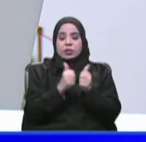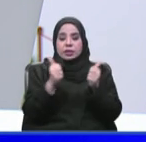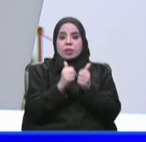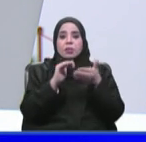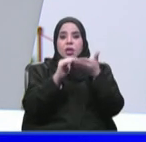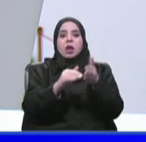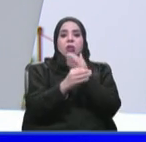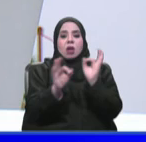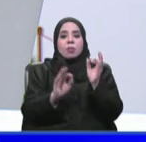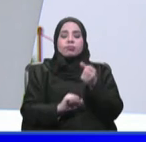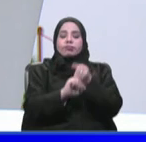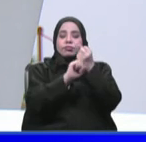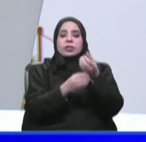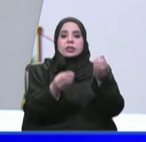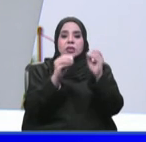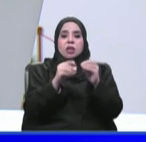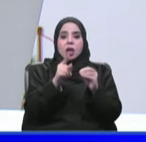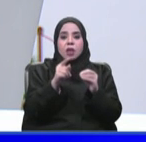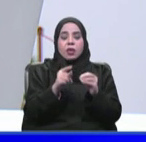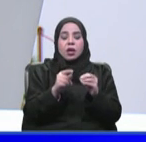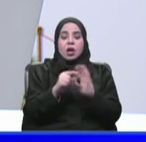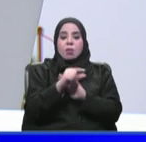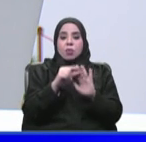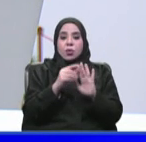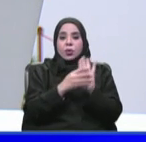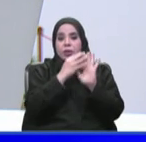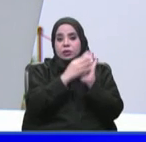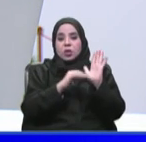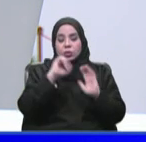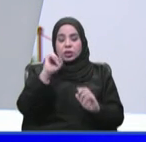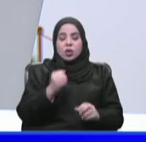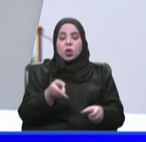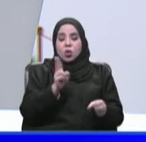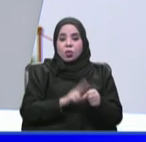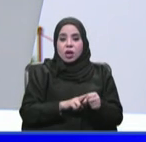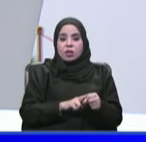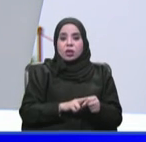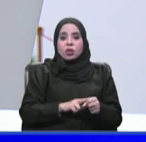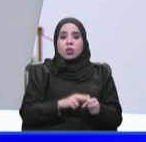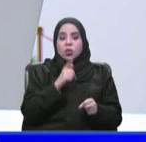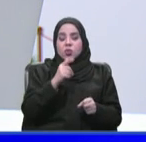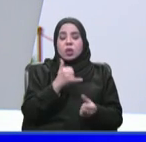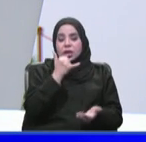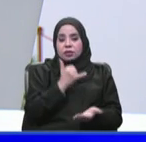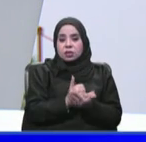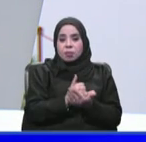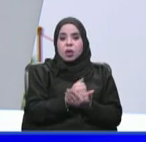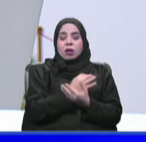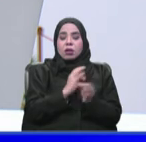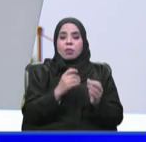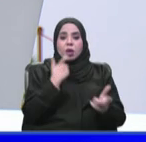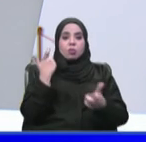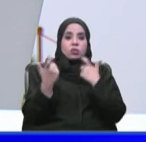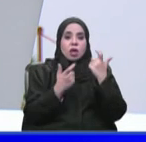تلبية متطلبات الأمن الوطني والتنمية المستدامة. وثانيها التزام المجلس بمتابعة